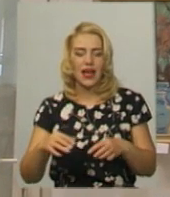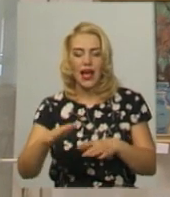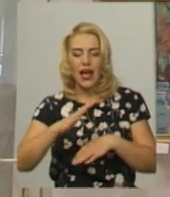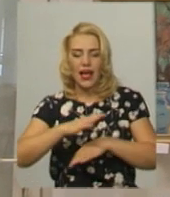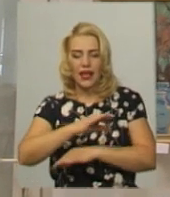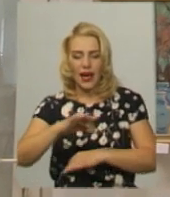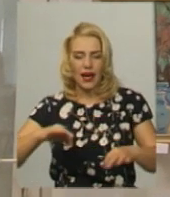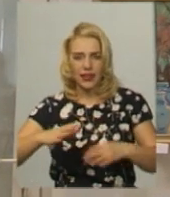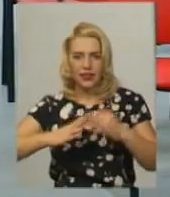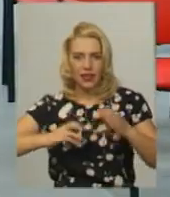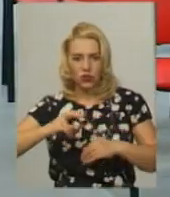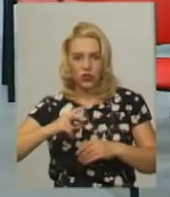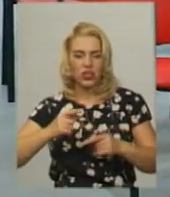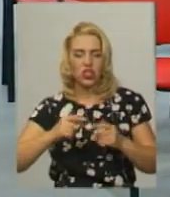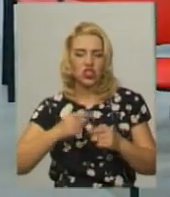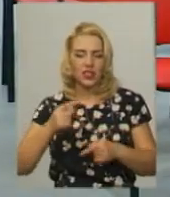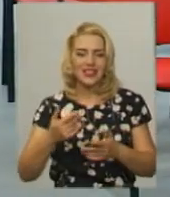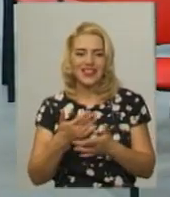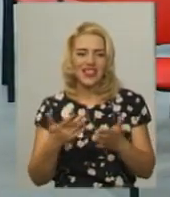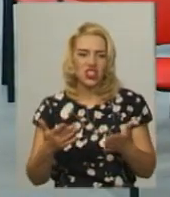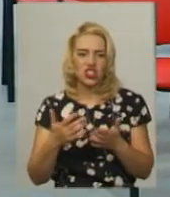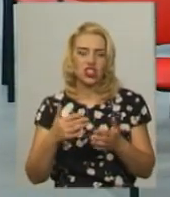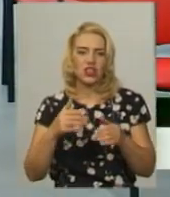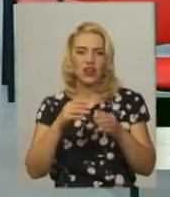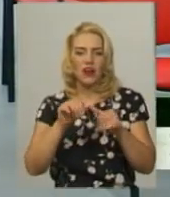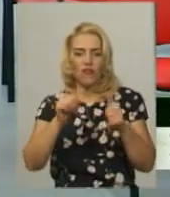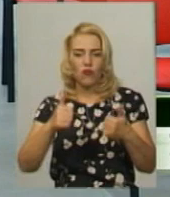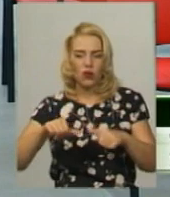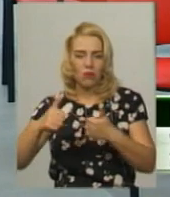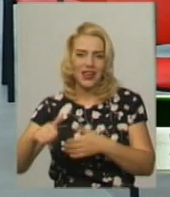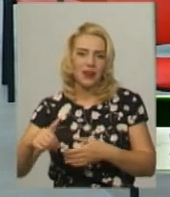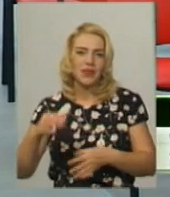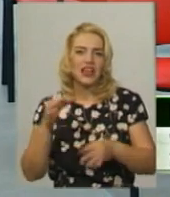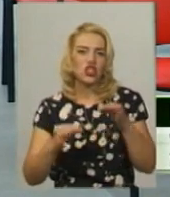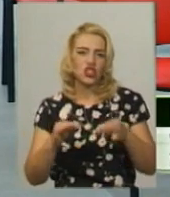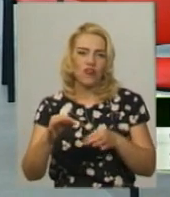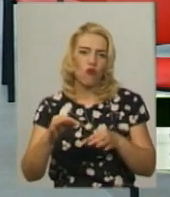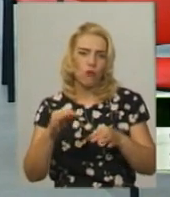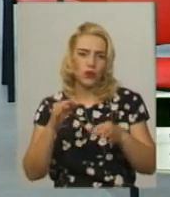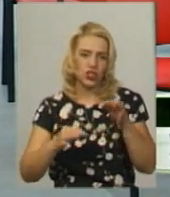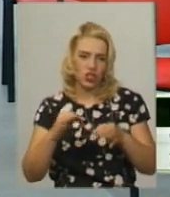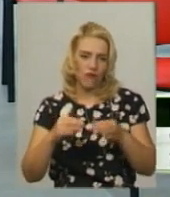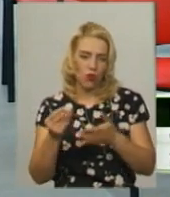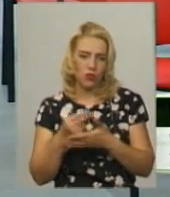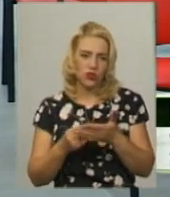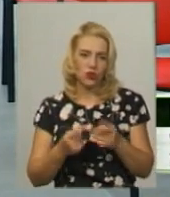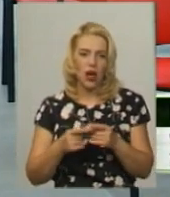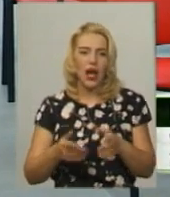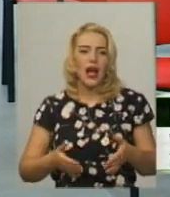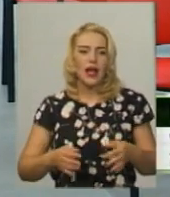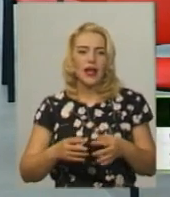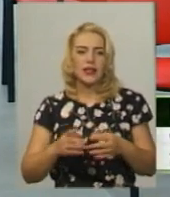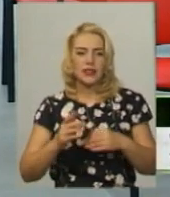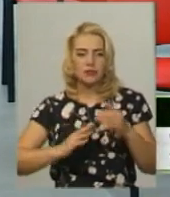різні техніки живопису. Цінністю цієї виставки є те, що архітектори, які привикли працювати насправді з